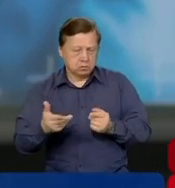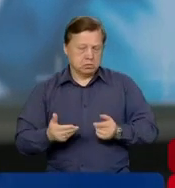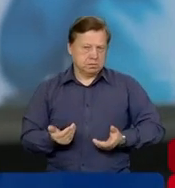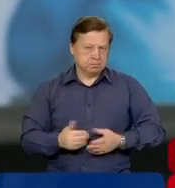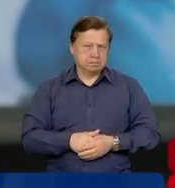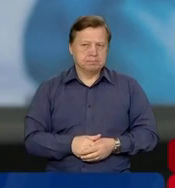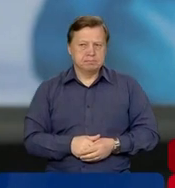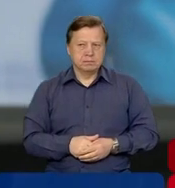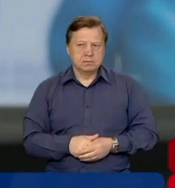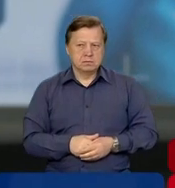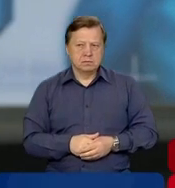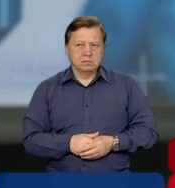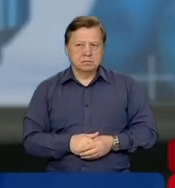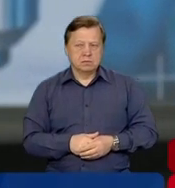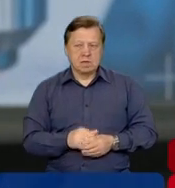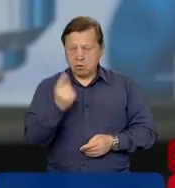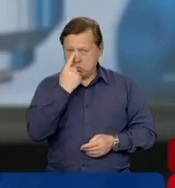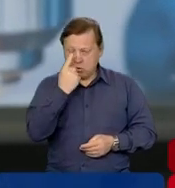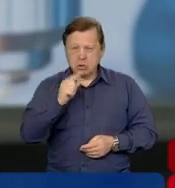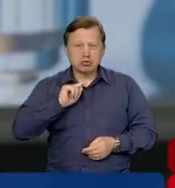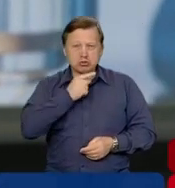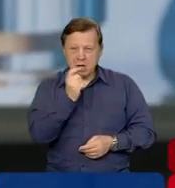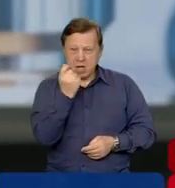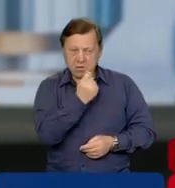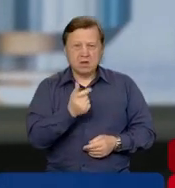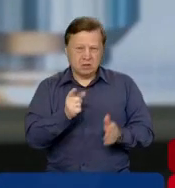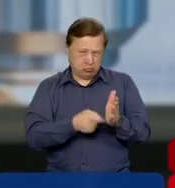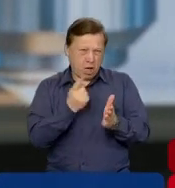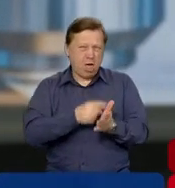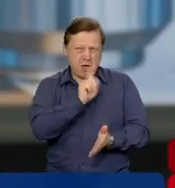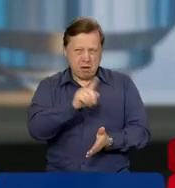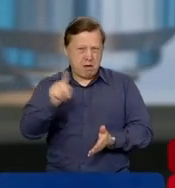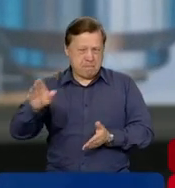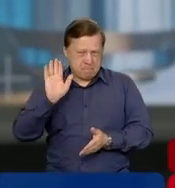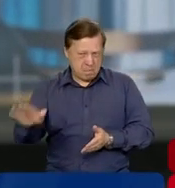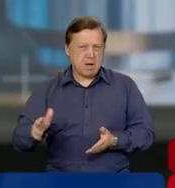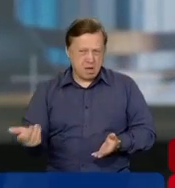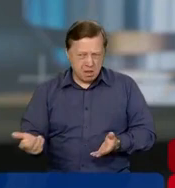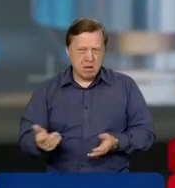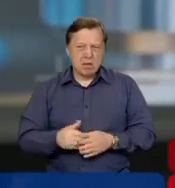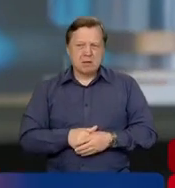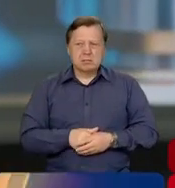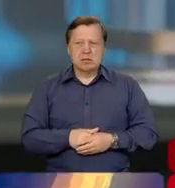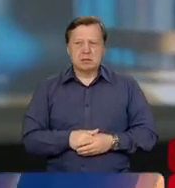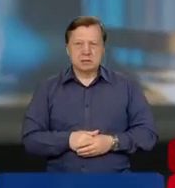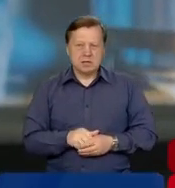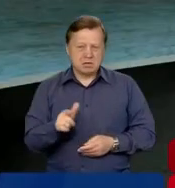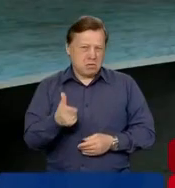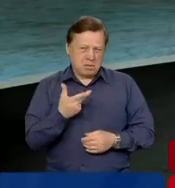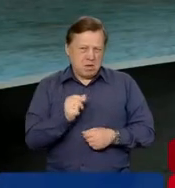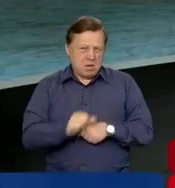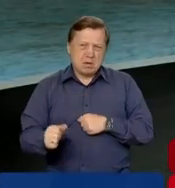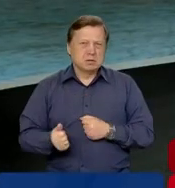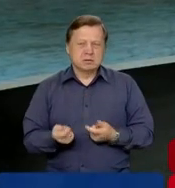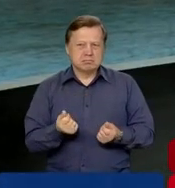No, krzywienie przegrody nosowej to bardzo częsta przypadłość. Wydaje mi się, że to chyba nie powinno być